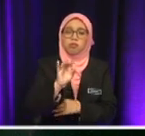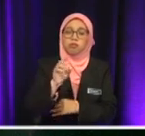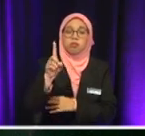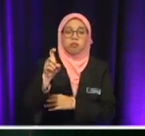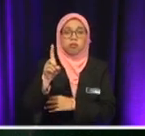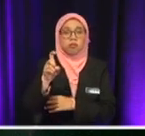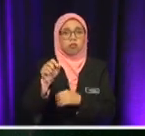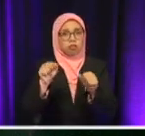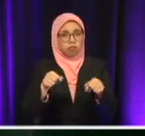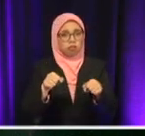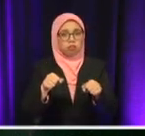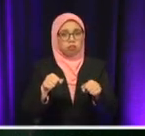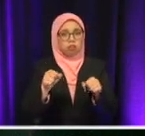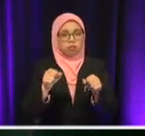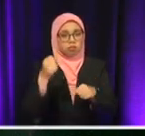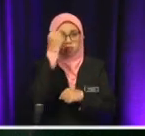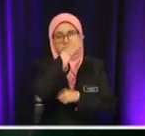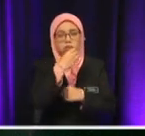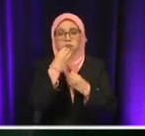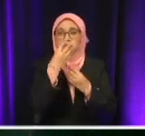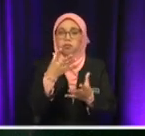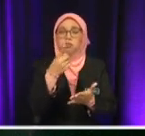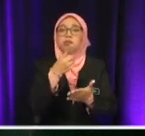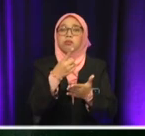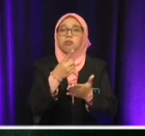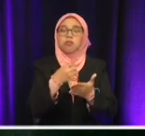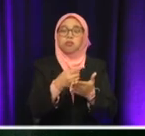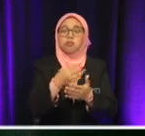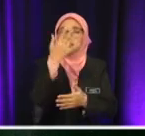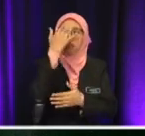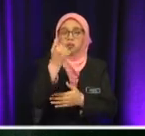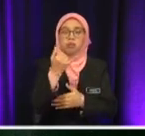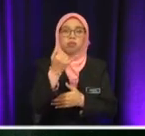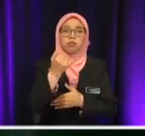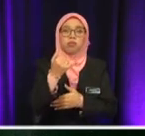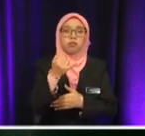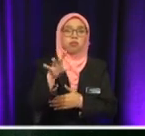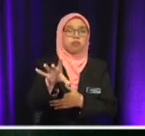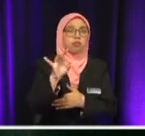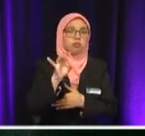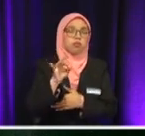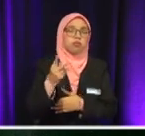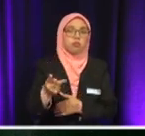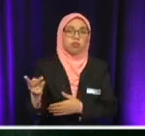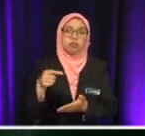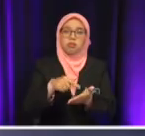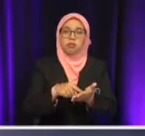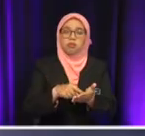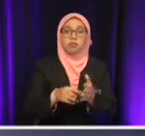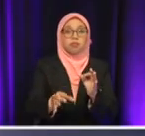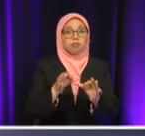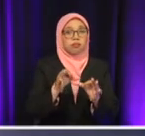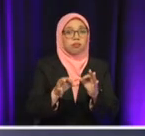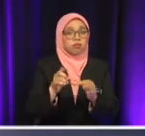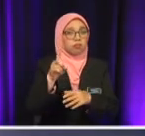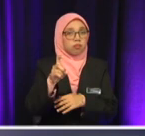tak Syafiqah terangkan kenapa ataupun apa sebab mereka memilih produk boneka jari ni Syafiqah? Okey, kalau boneka